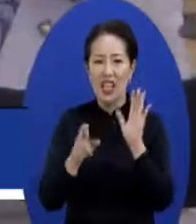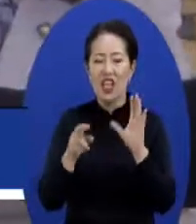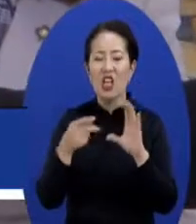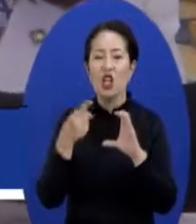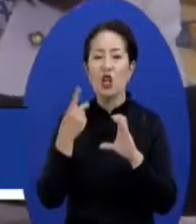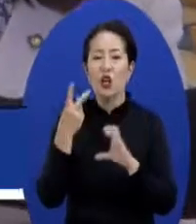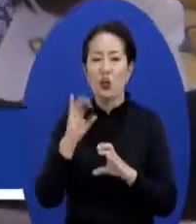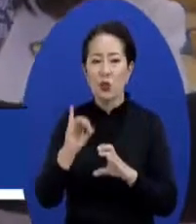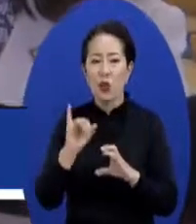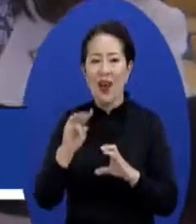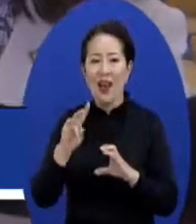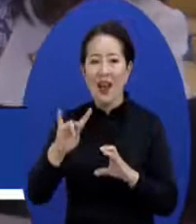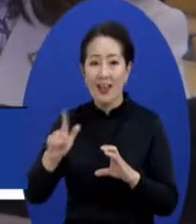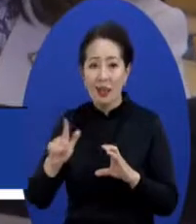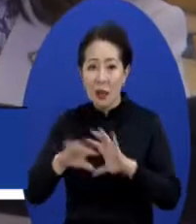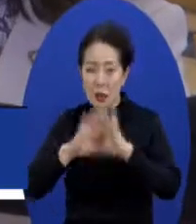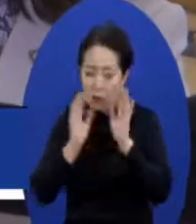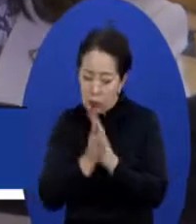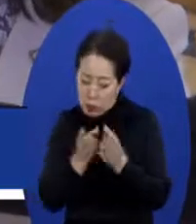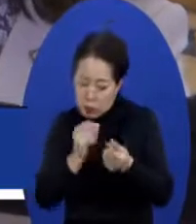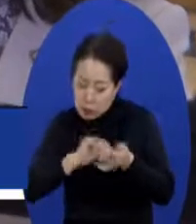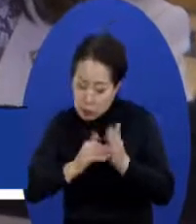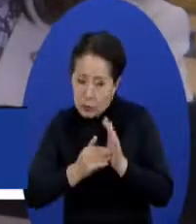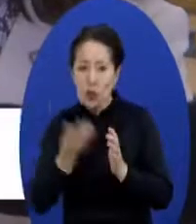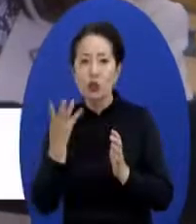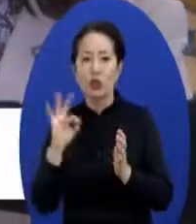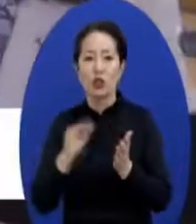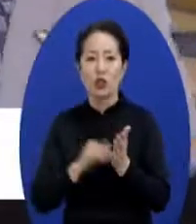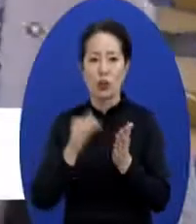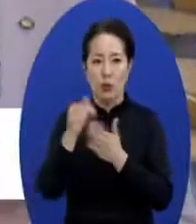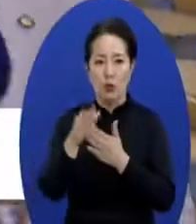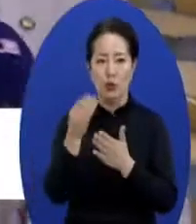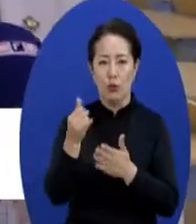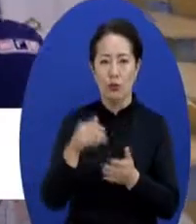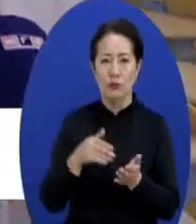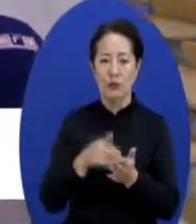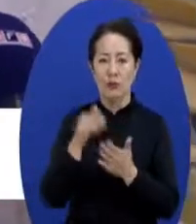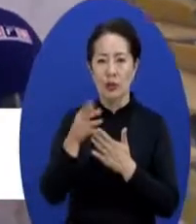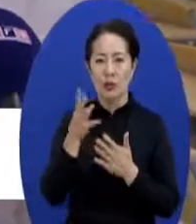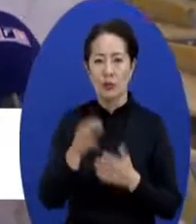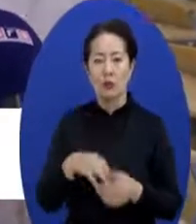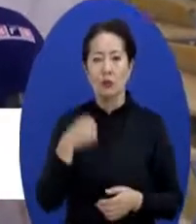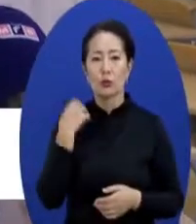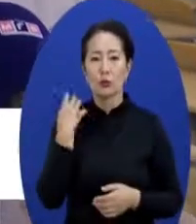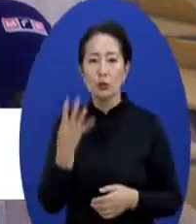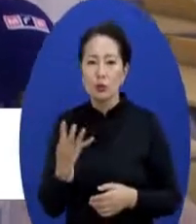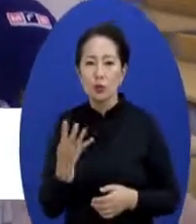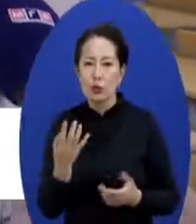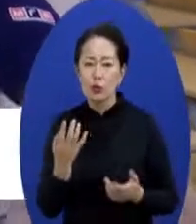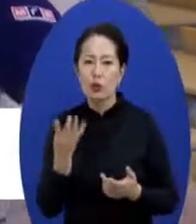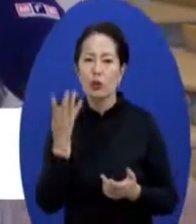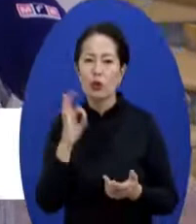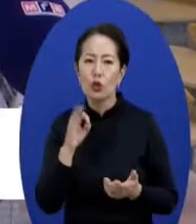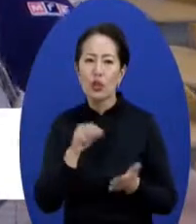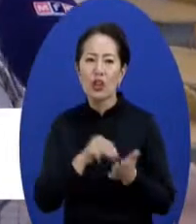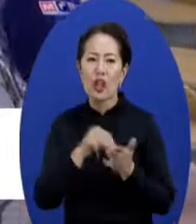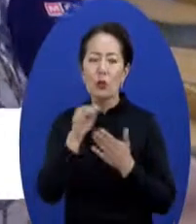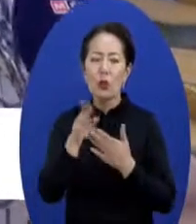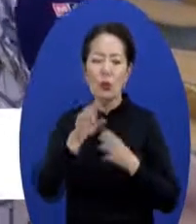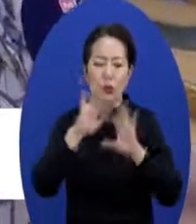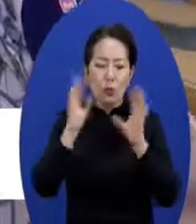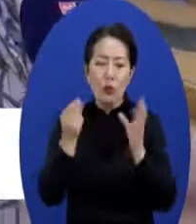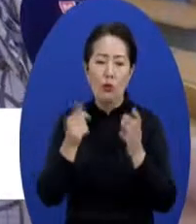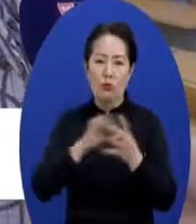Энэ бол монгол мөнгөөр бол 40 тэрбум төгрөг болж байгаа. Энэ нөгөө дөрөв гэдэг нь 40 тэрбум төгрөг гэдэг нь манай Чингэлтэй хаан